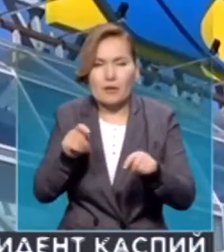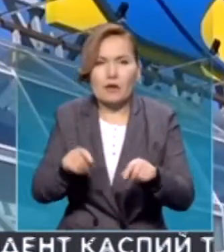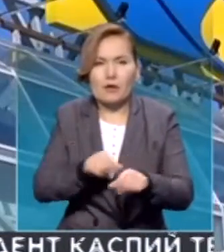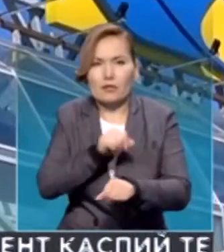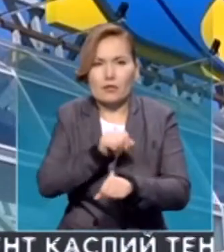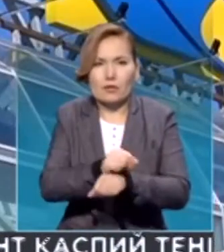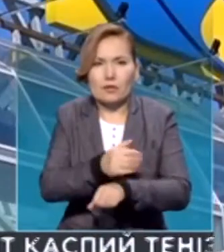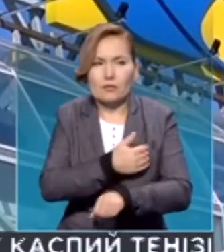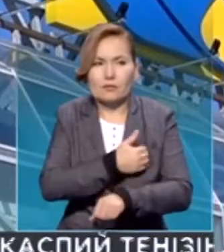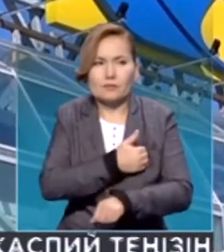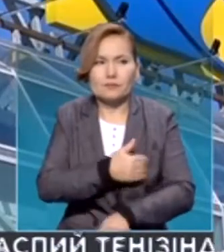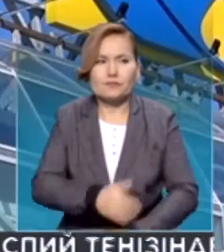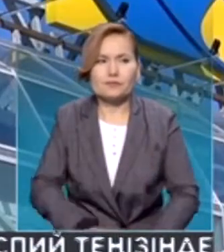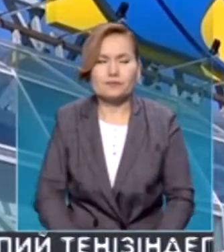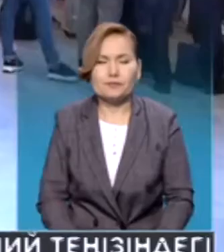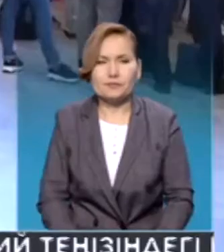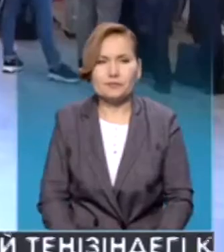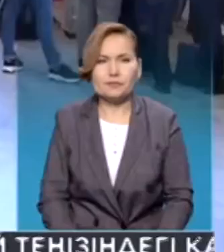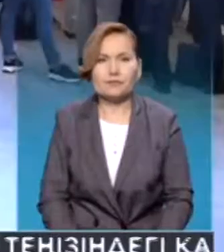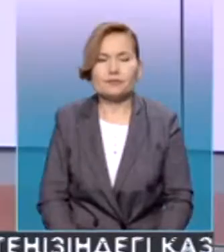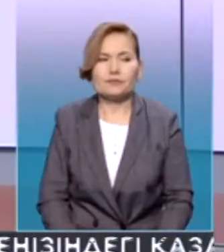салған.